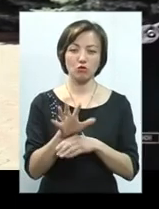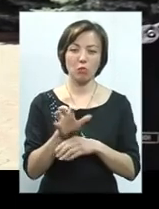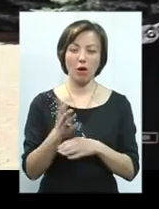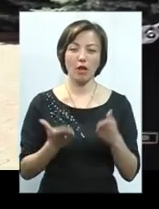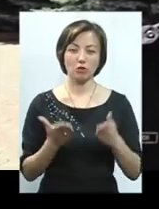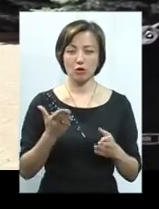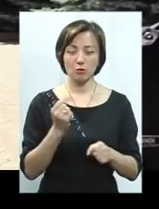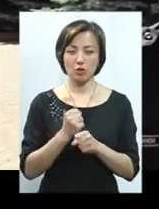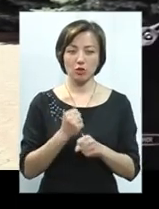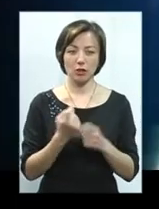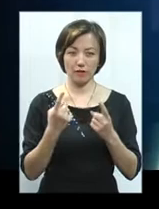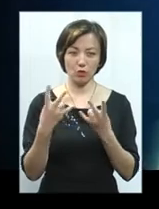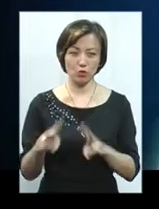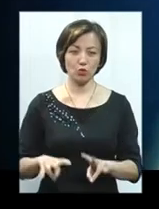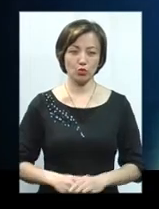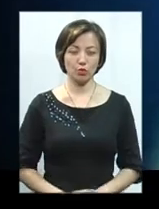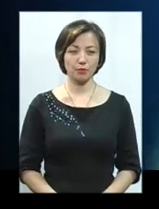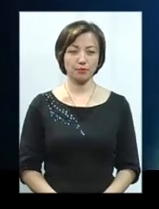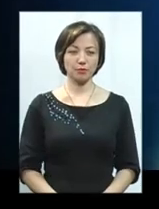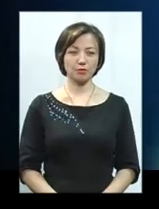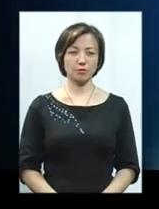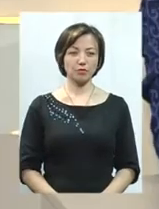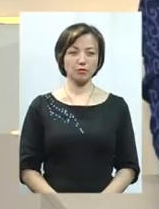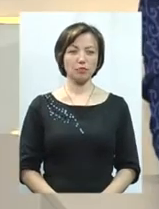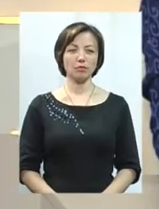вона спричиняє велику шкоду.